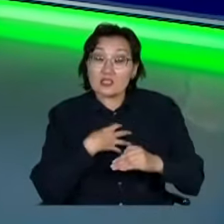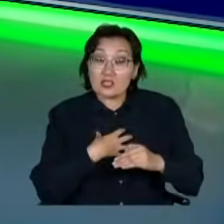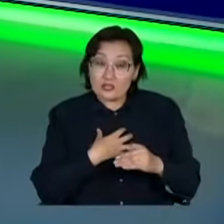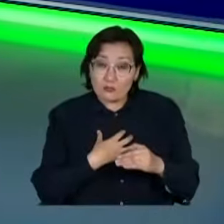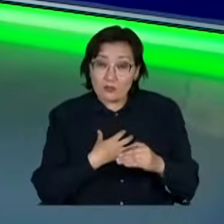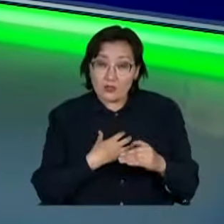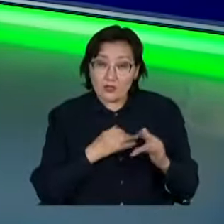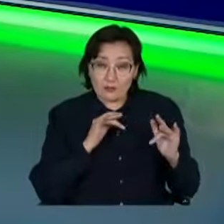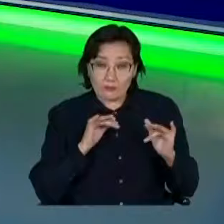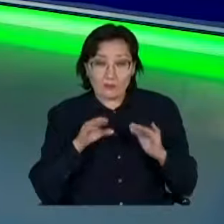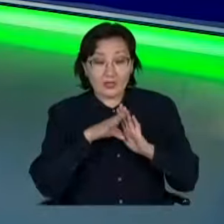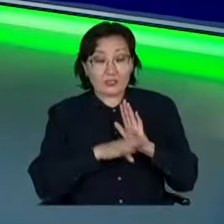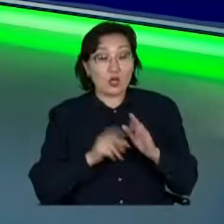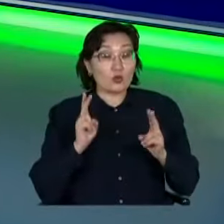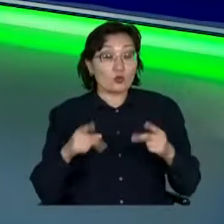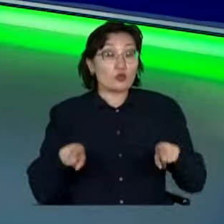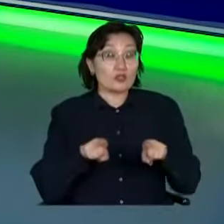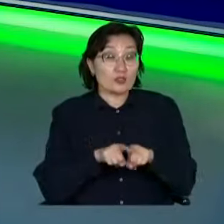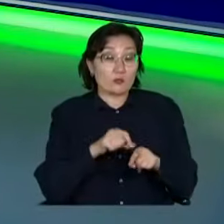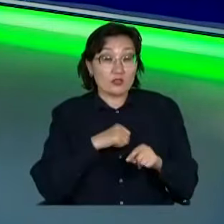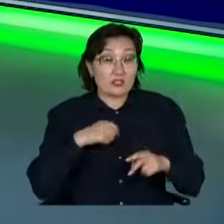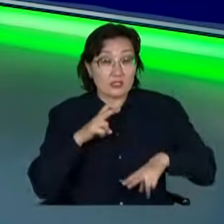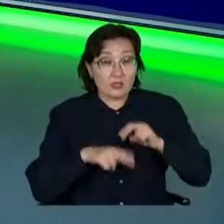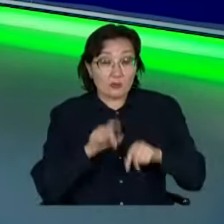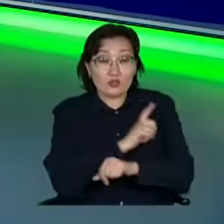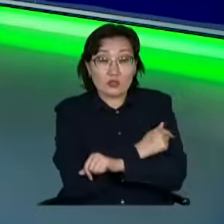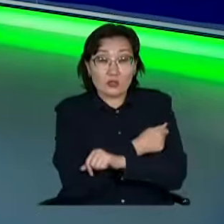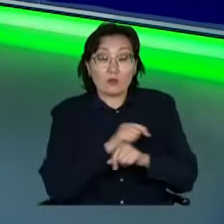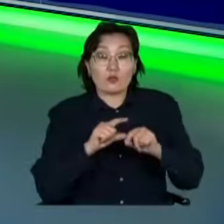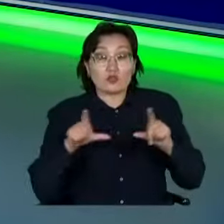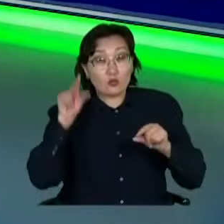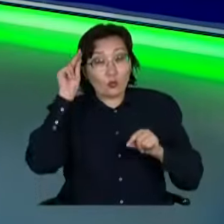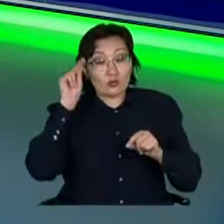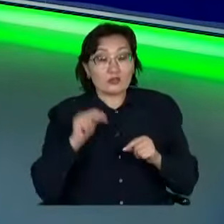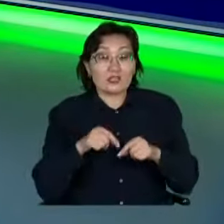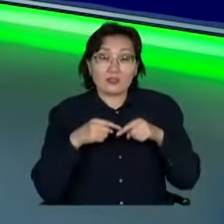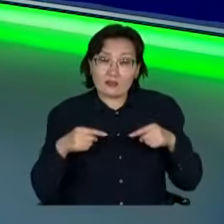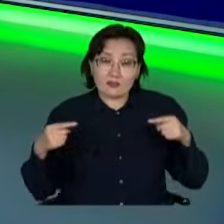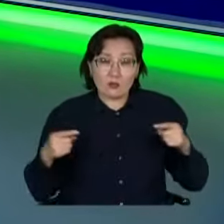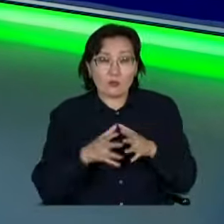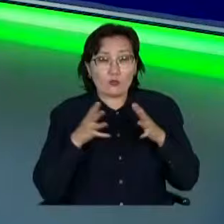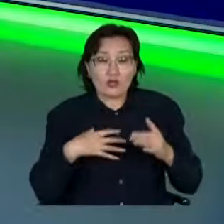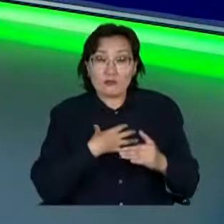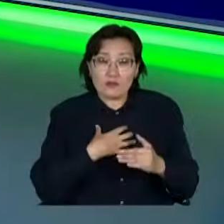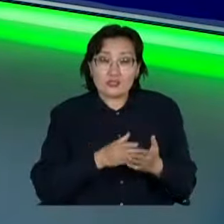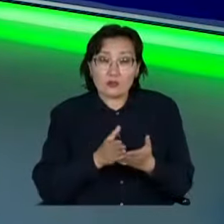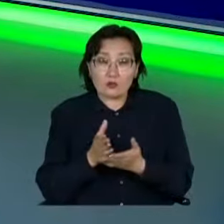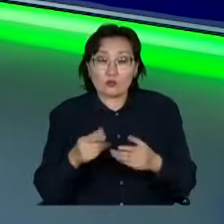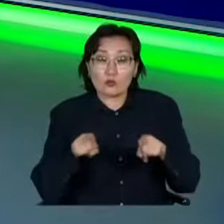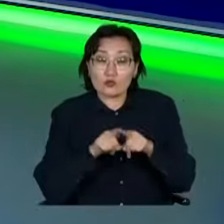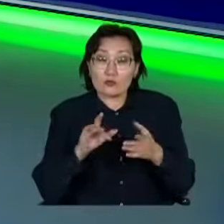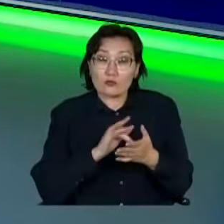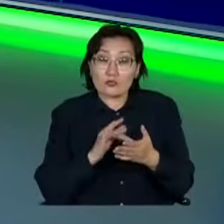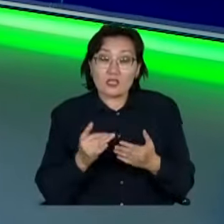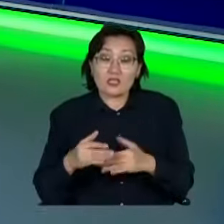да. То же самое строительство там, больниц, школ и так далее на более, ну, скажем, приоритет или тот же бюджет